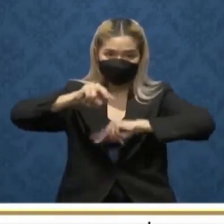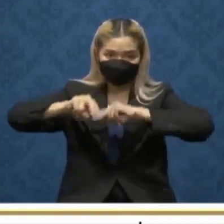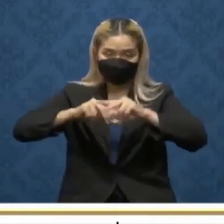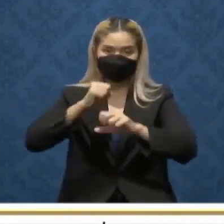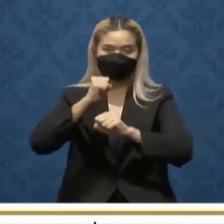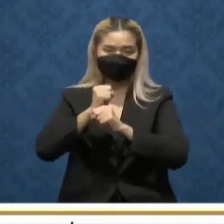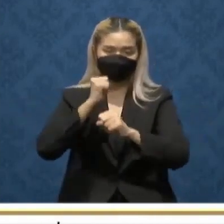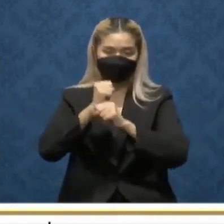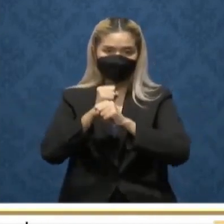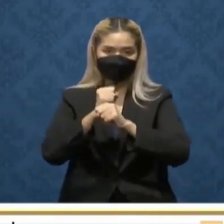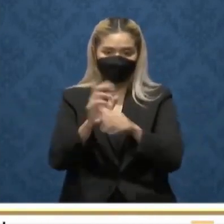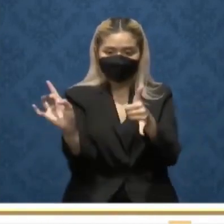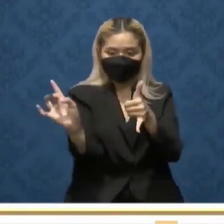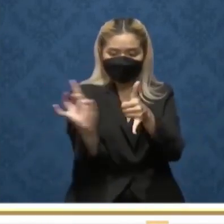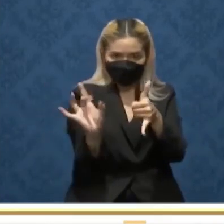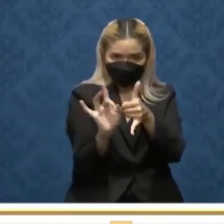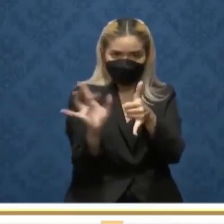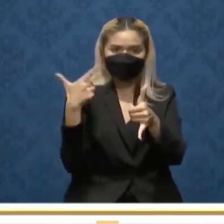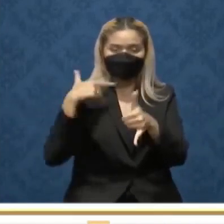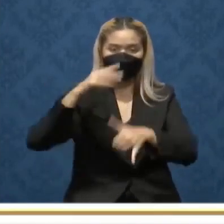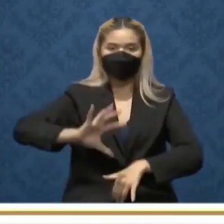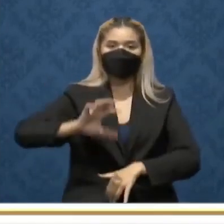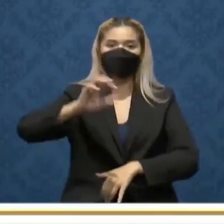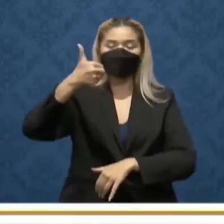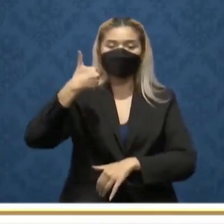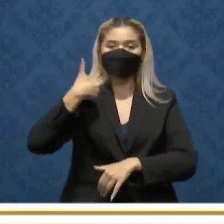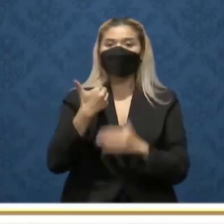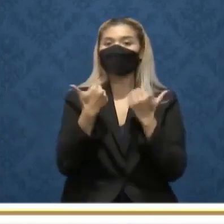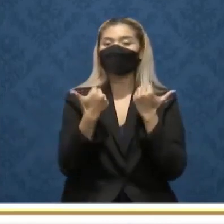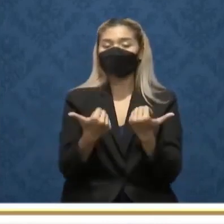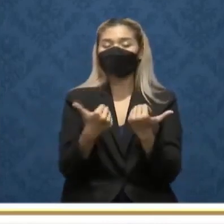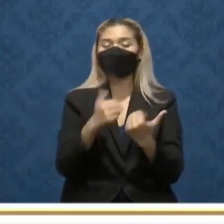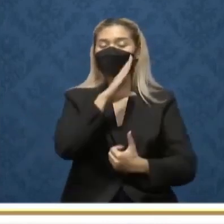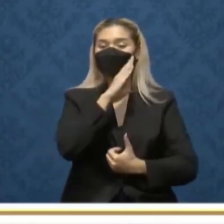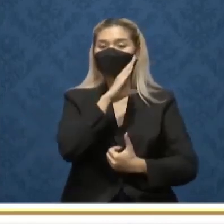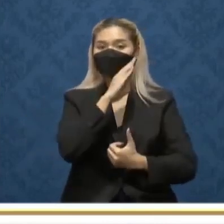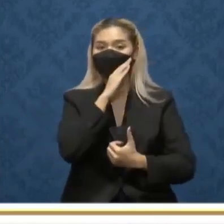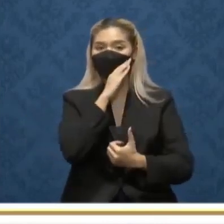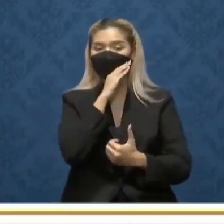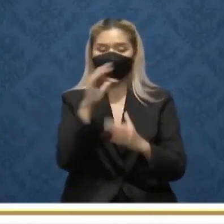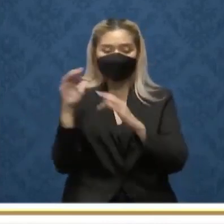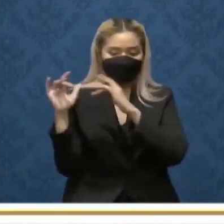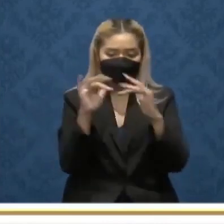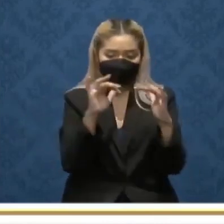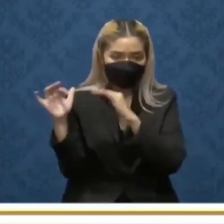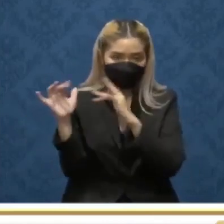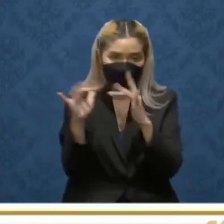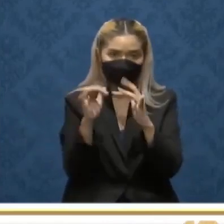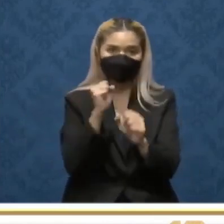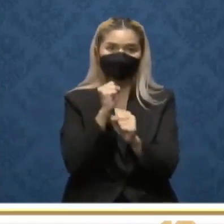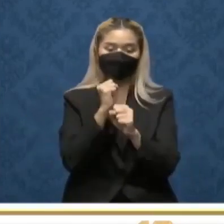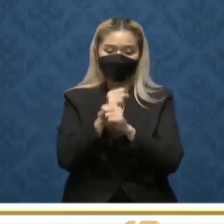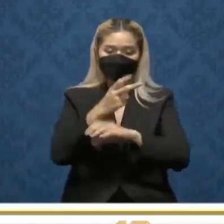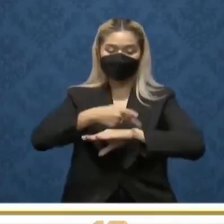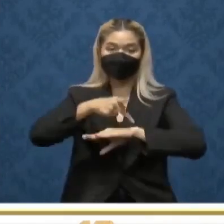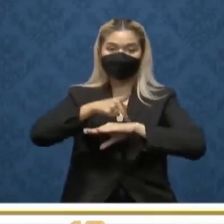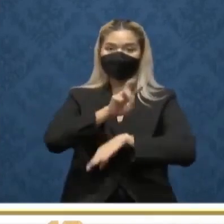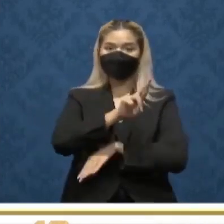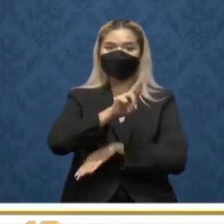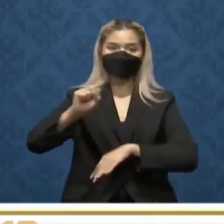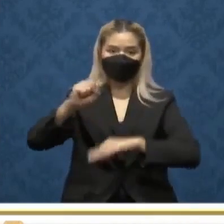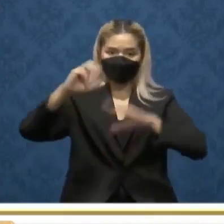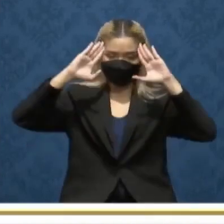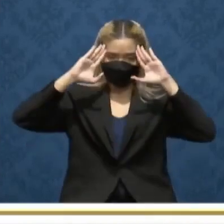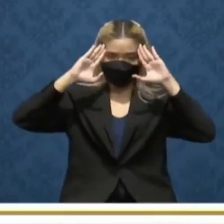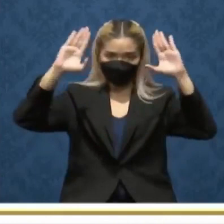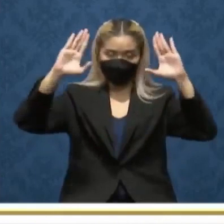สูงผมคิดว่าการที่เราผสานเอาประสบการณ์ของท่านประธานสภาและ